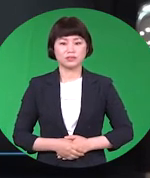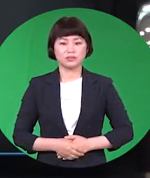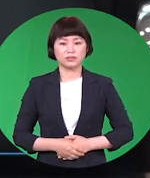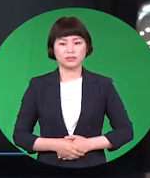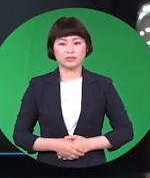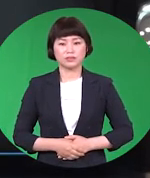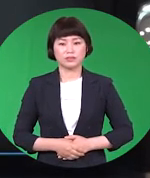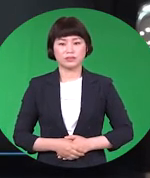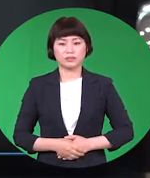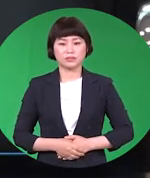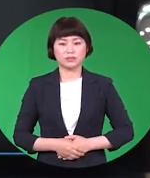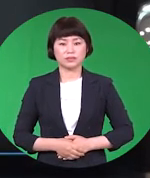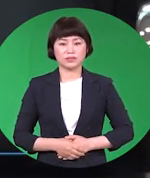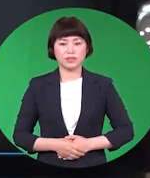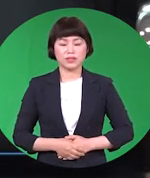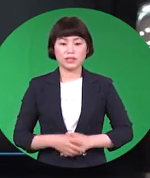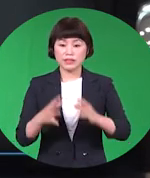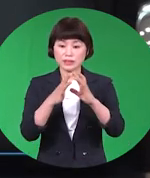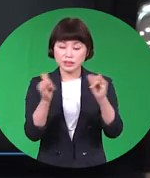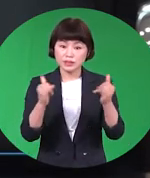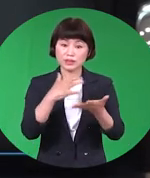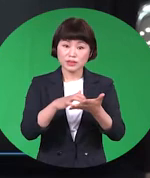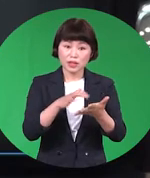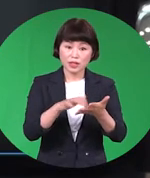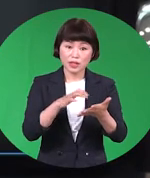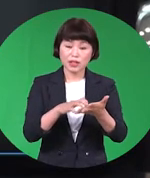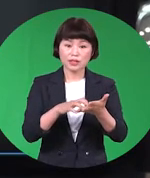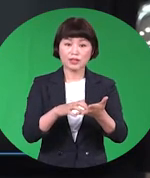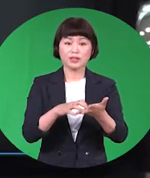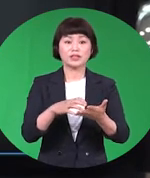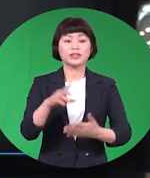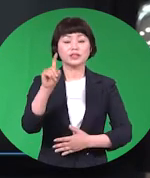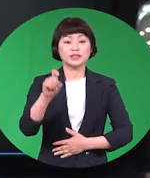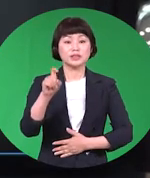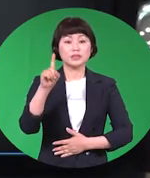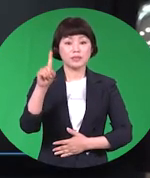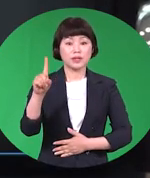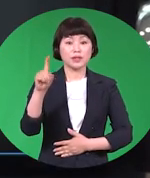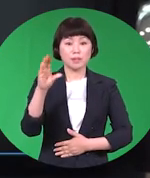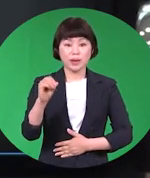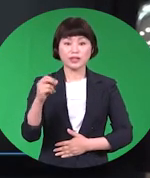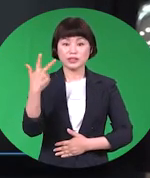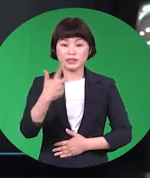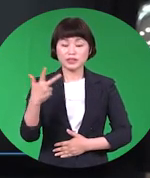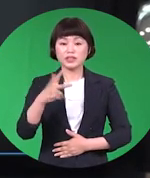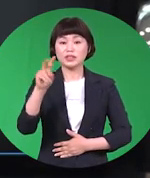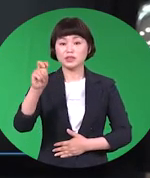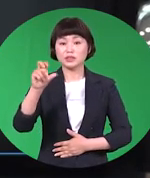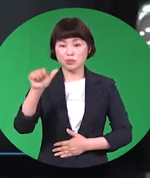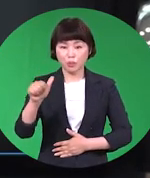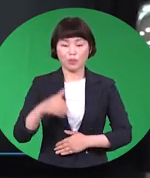되어 있는 자로 총 11만 7,025명, 5만